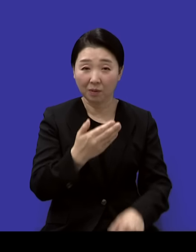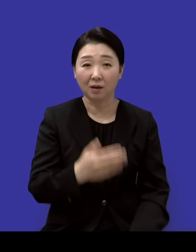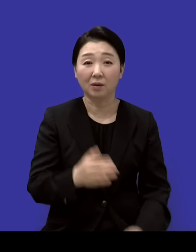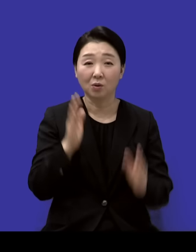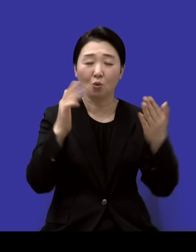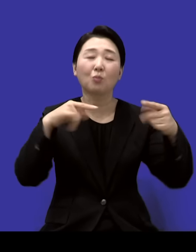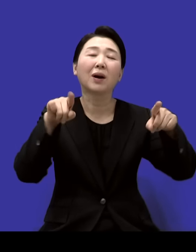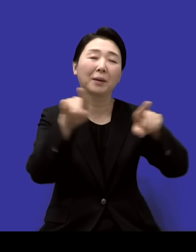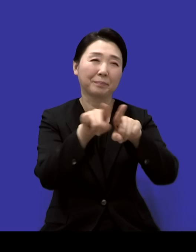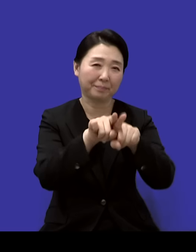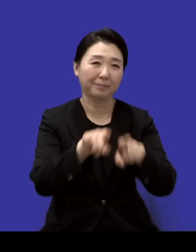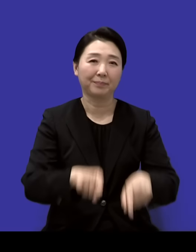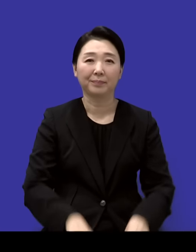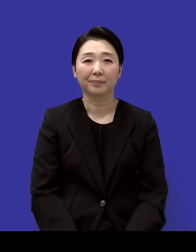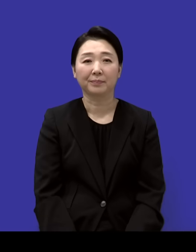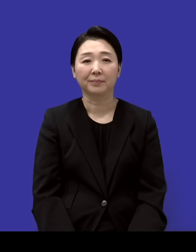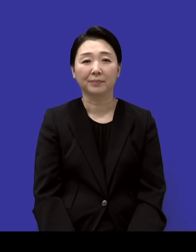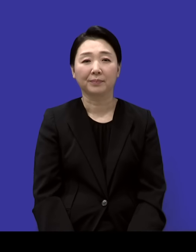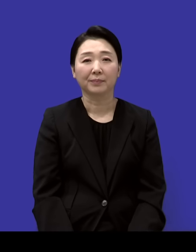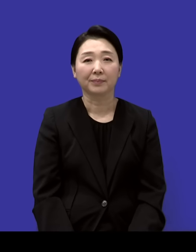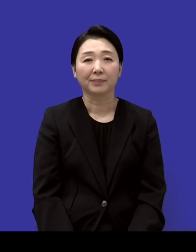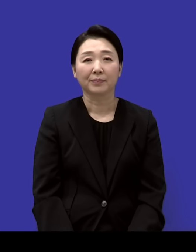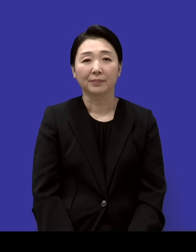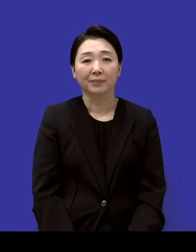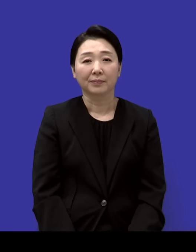서로 같이 했고 하니까 그러면서